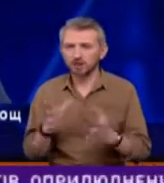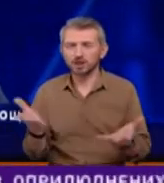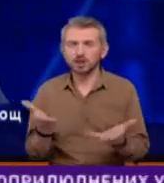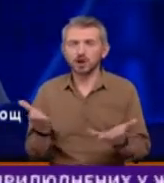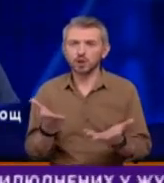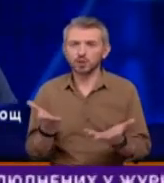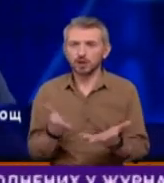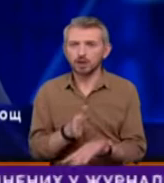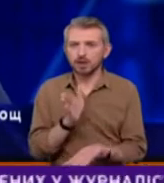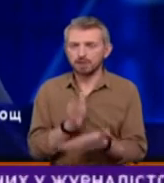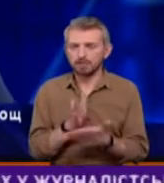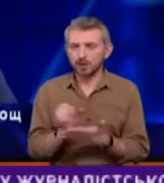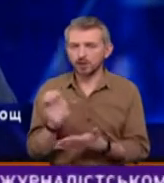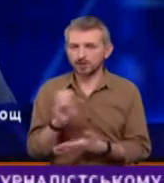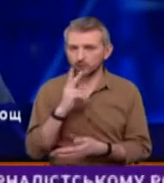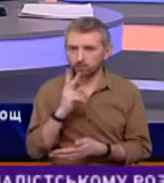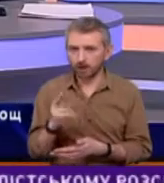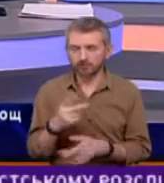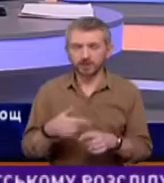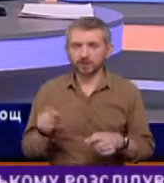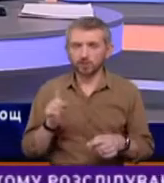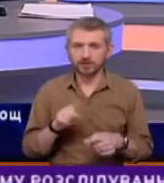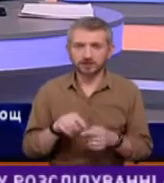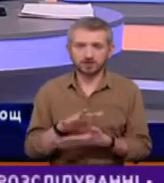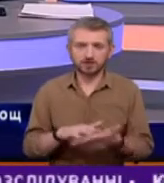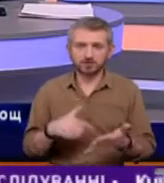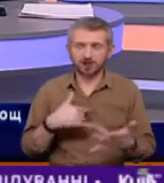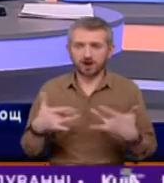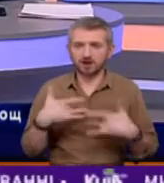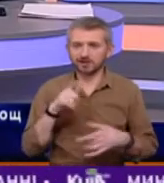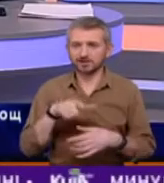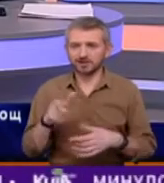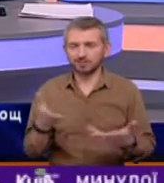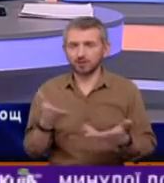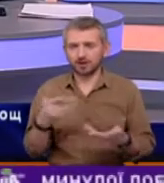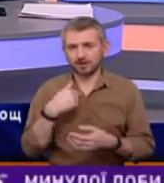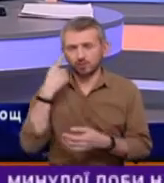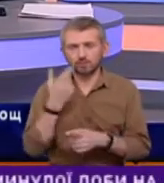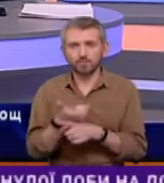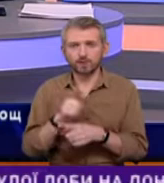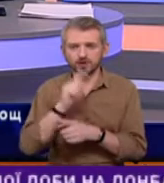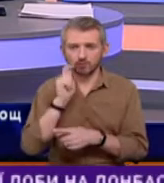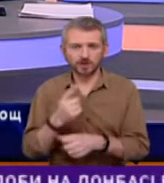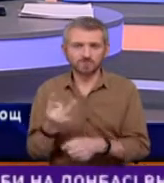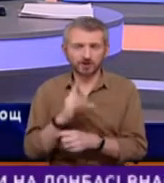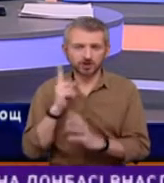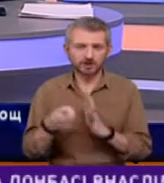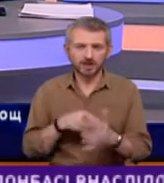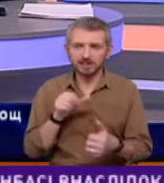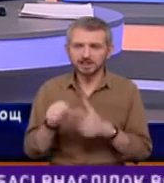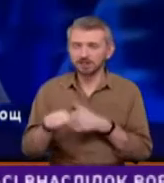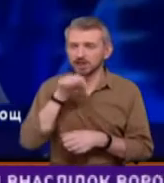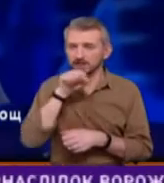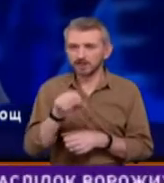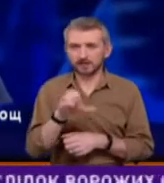яку мало Євробачення, і оці, вибачте мене, артисти, які, про яких, я думаю, більшість в Україні вперше дізналася саме